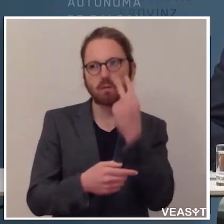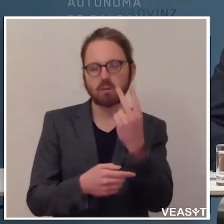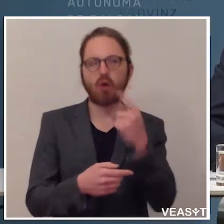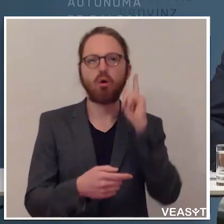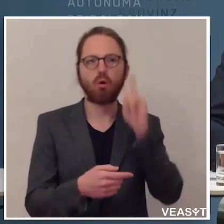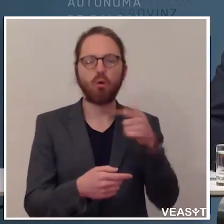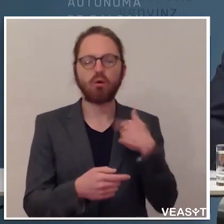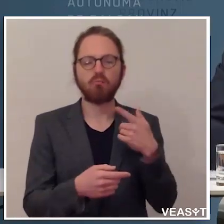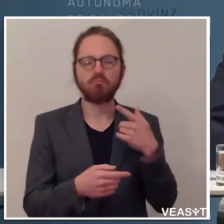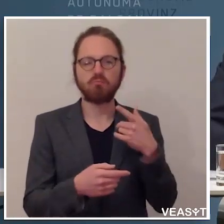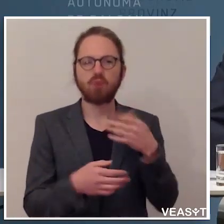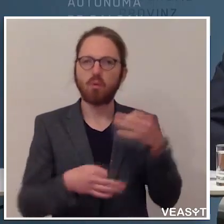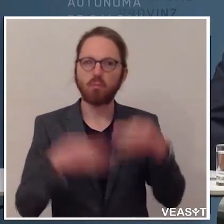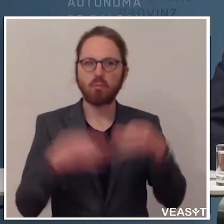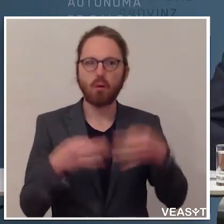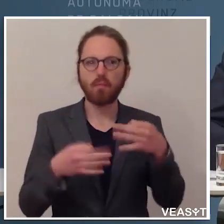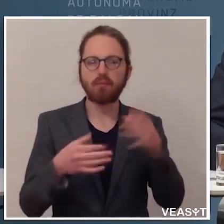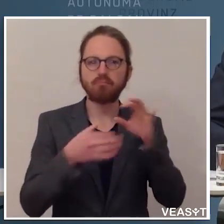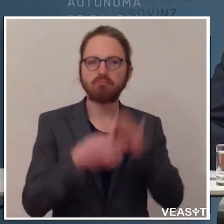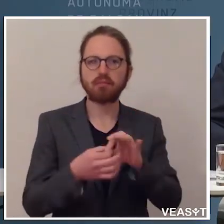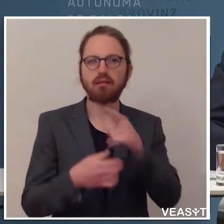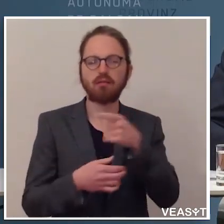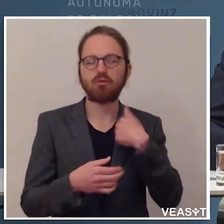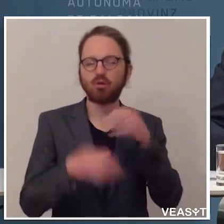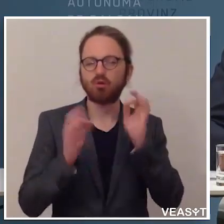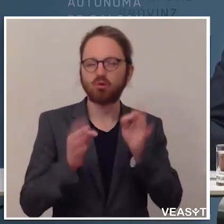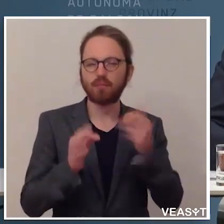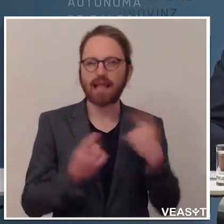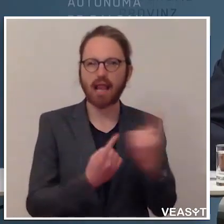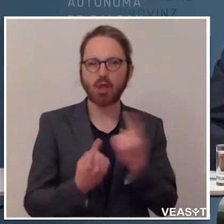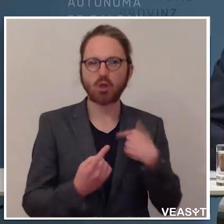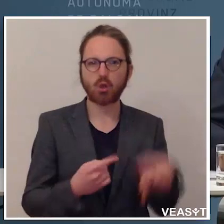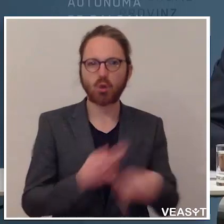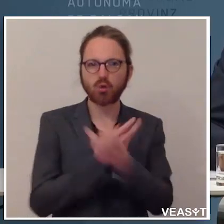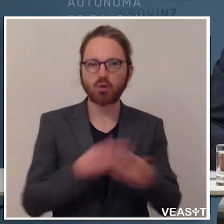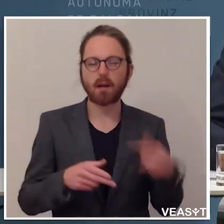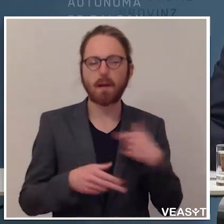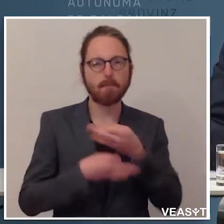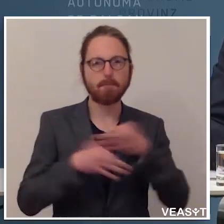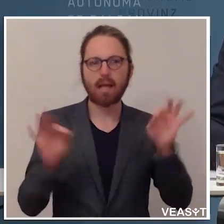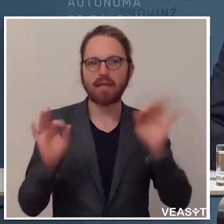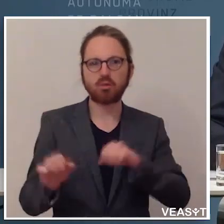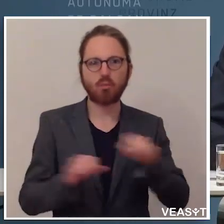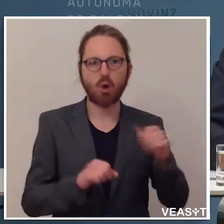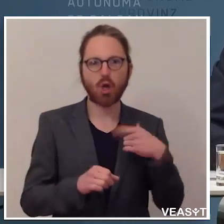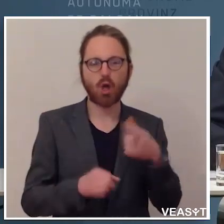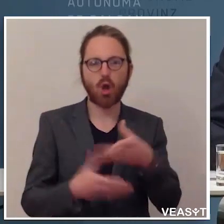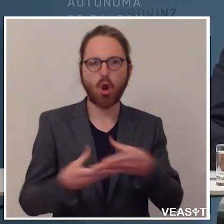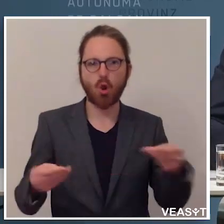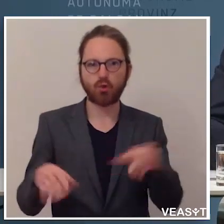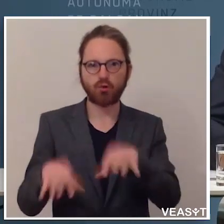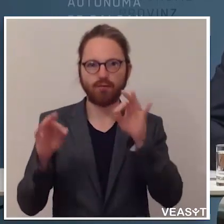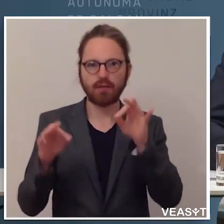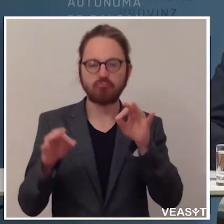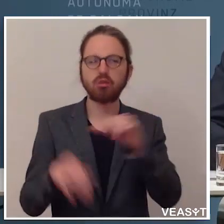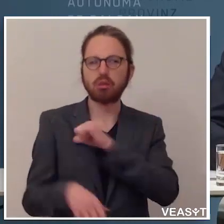in Anbetracht vor allem auch aufgrund der spezifischen Situation in Südtirol die bestmögliche Lösung zu finden. Denn selbstverständlich haben wir